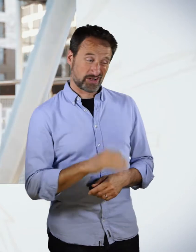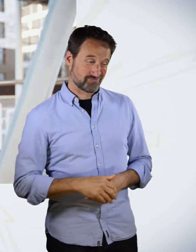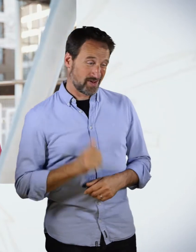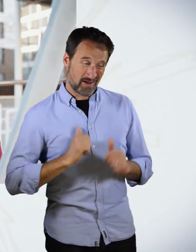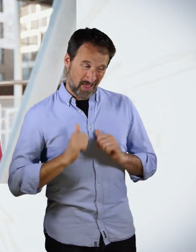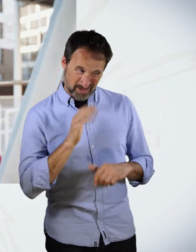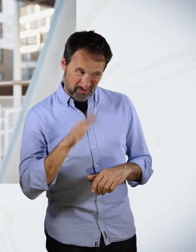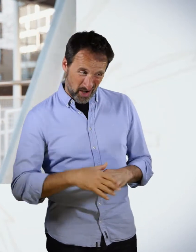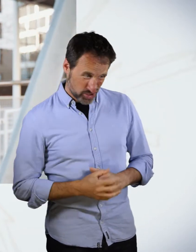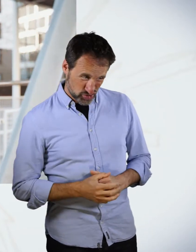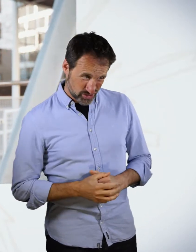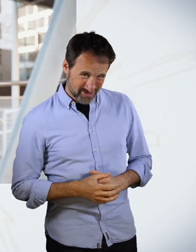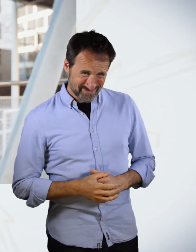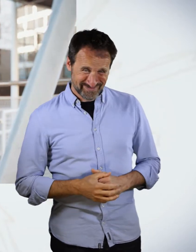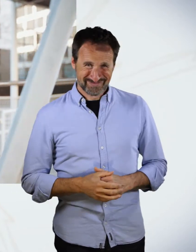falsch.